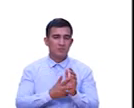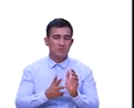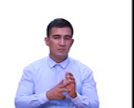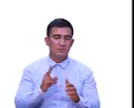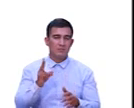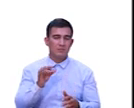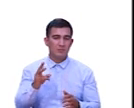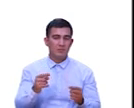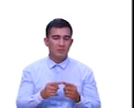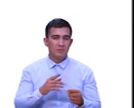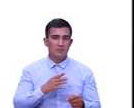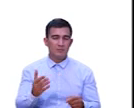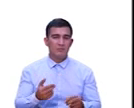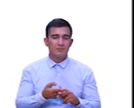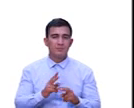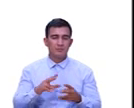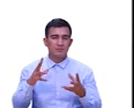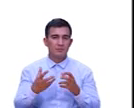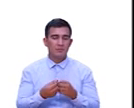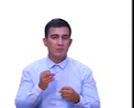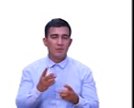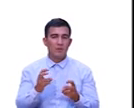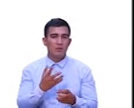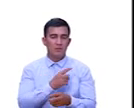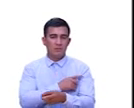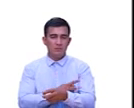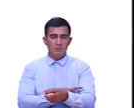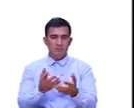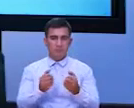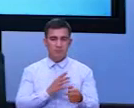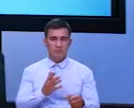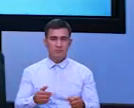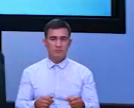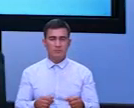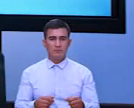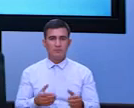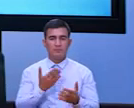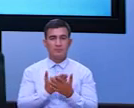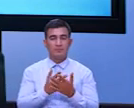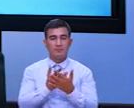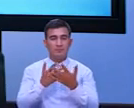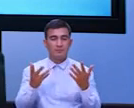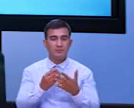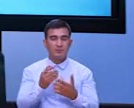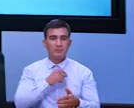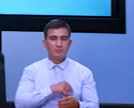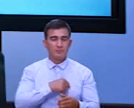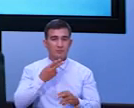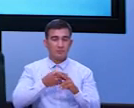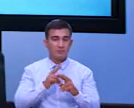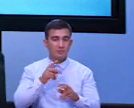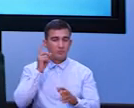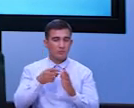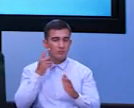3 ko'paytirilgan 10^-8 kulonga teng. Ular qanday kuch bilan tortishadi? Demak, masalani ishlashdan oldin albatta